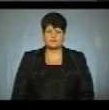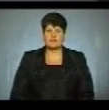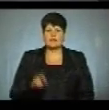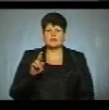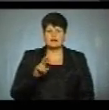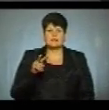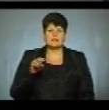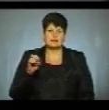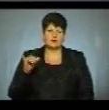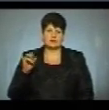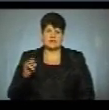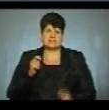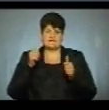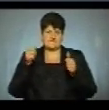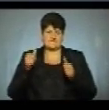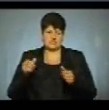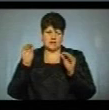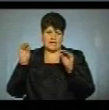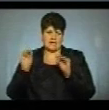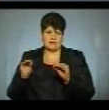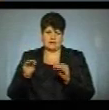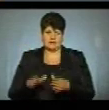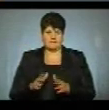Ярослав Леонець розвішує картини в галереї «Бункер Моз».